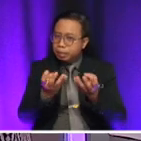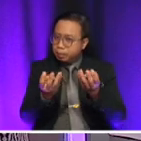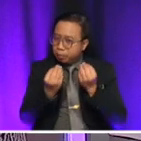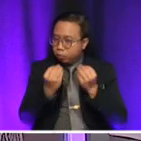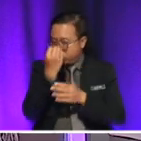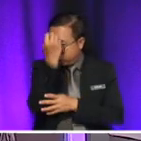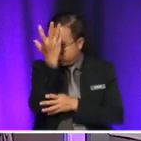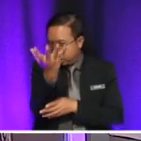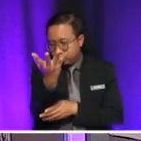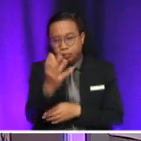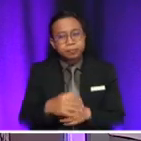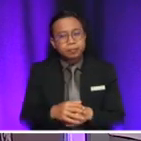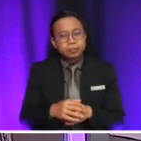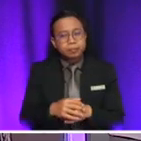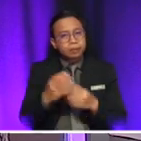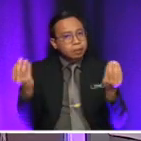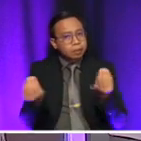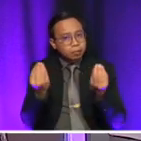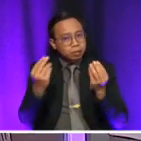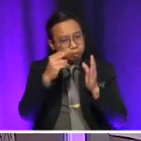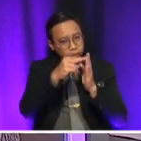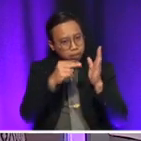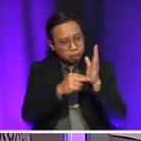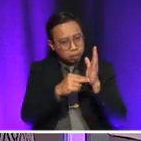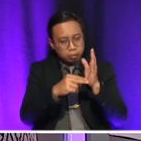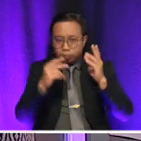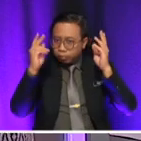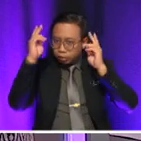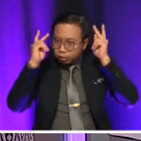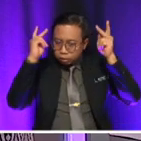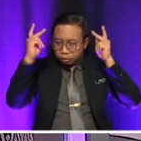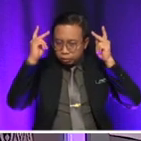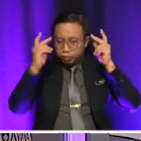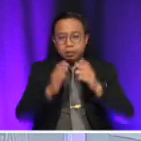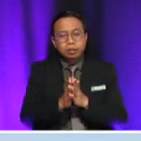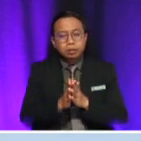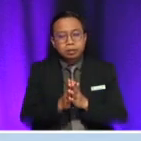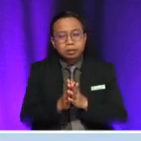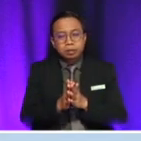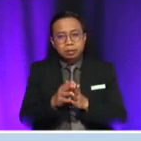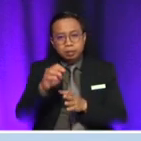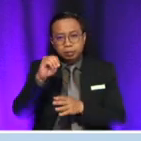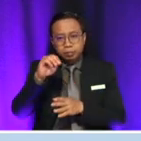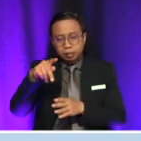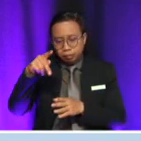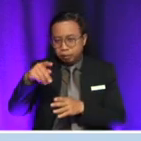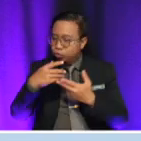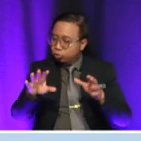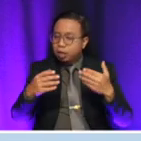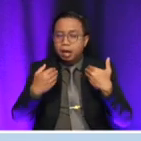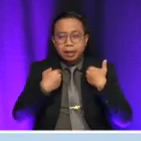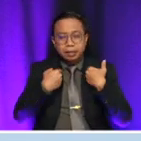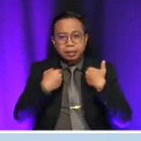sebenarnya majelis perundagian ataupun saya singkatkan kepada MPV Sebenarnya ada wujud pada Tahun